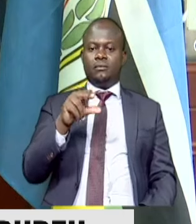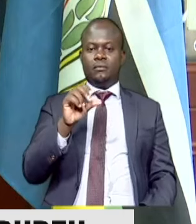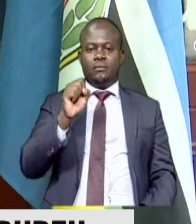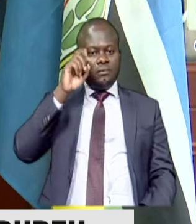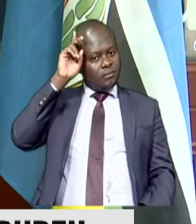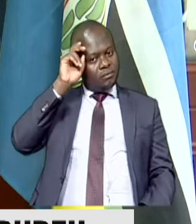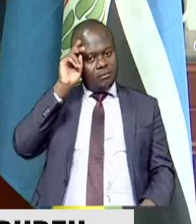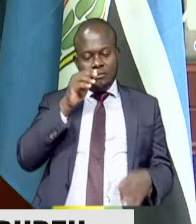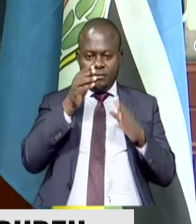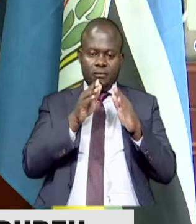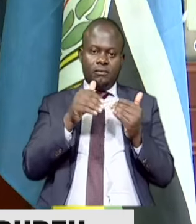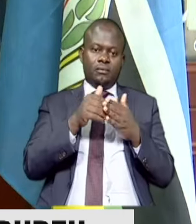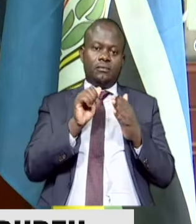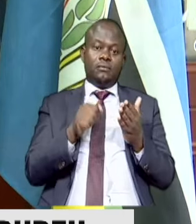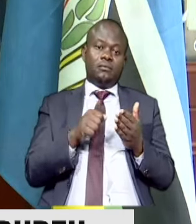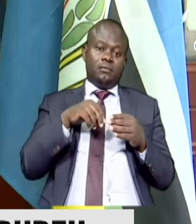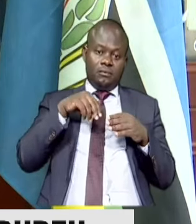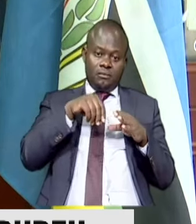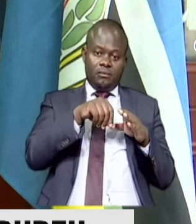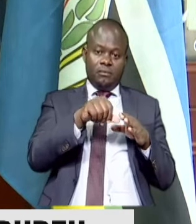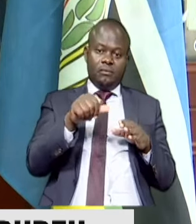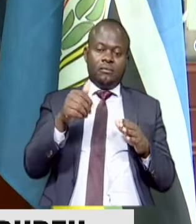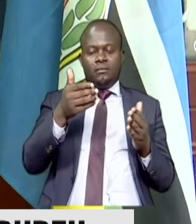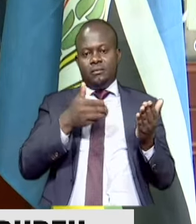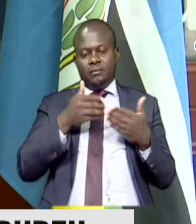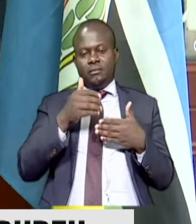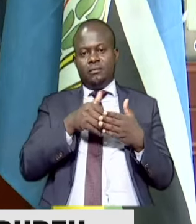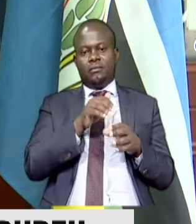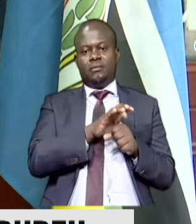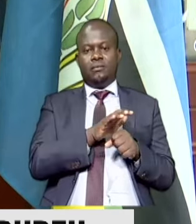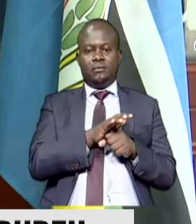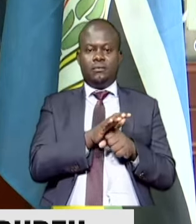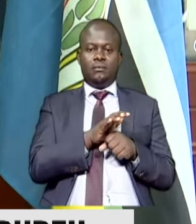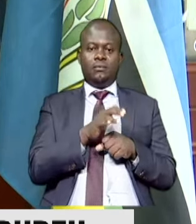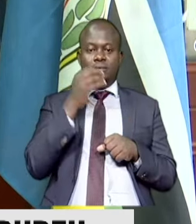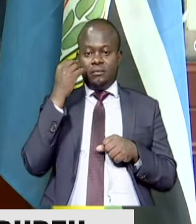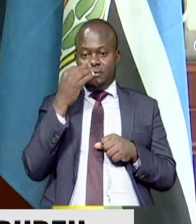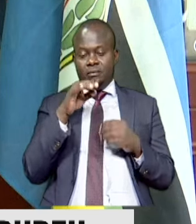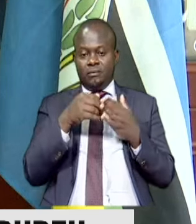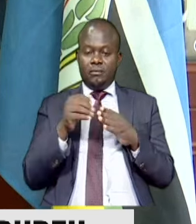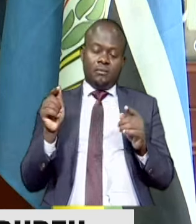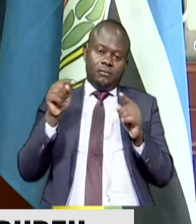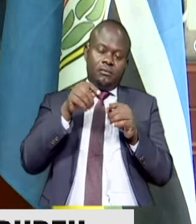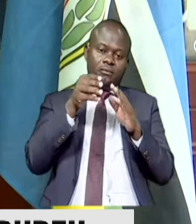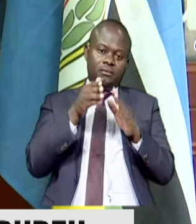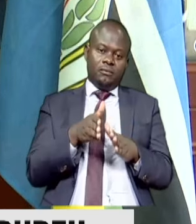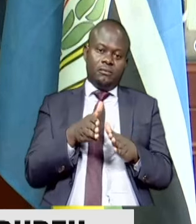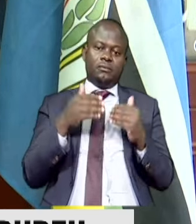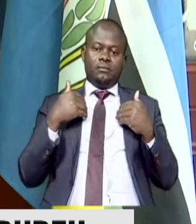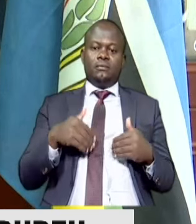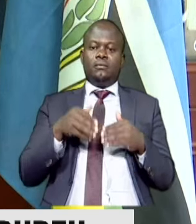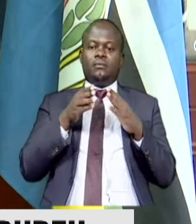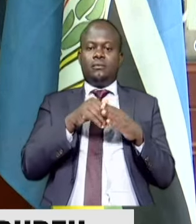ko umuntu yaba yarahumanyijwe tuzakira nyinshi iyo uzanye rero umubiri we witabye